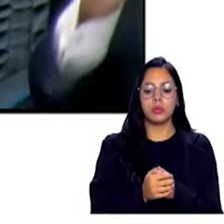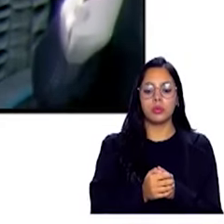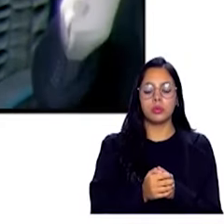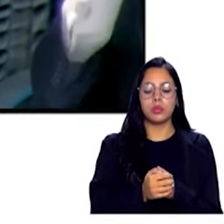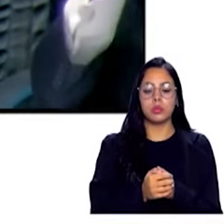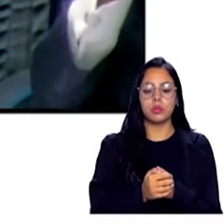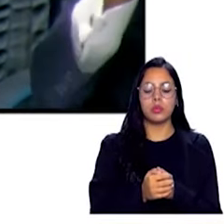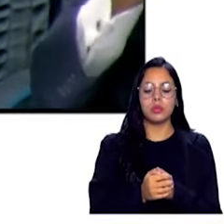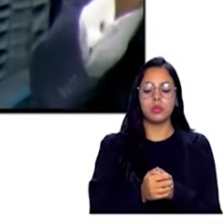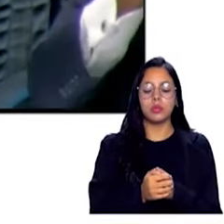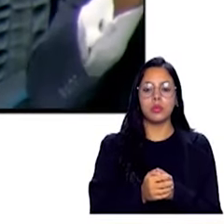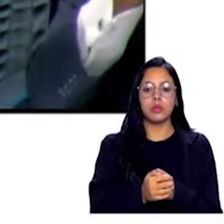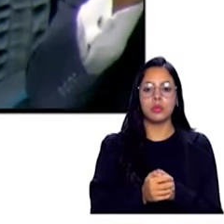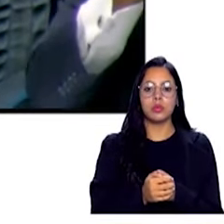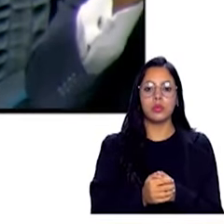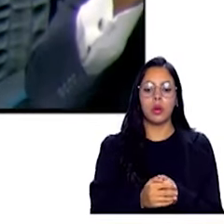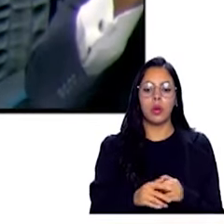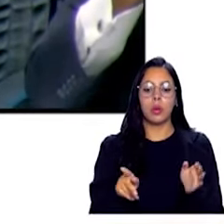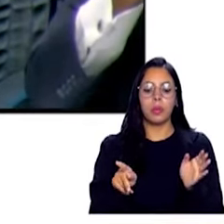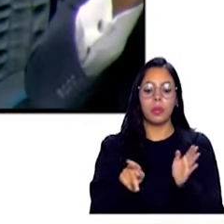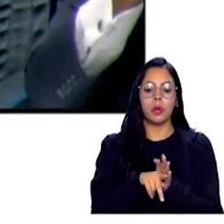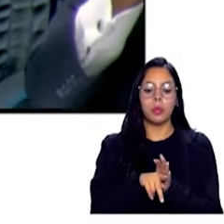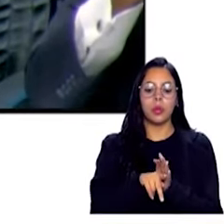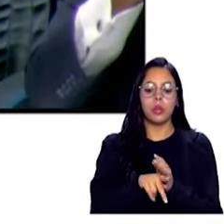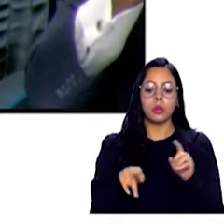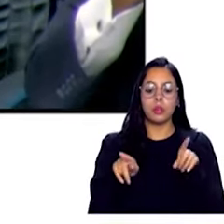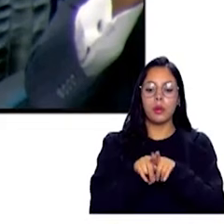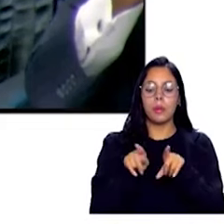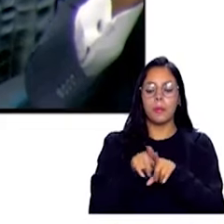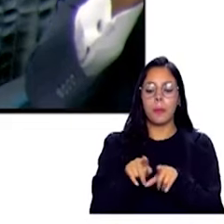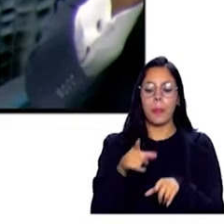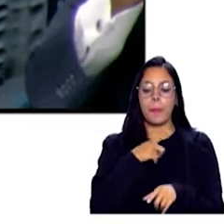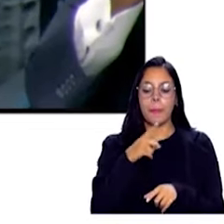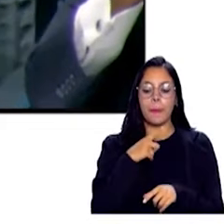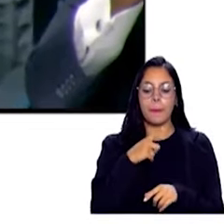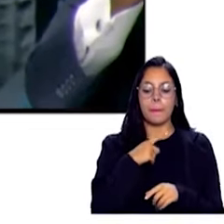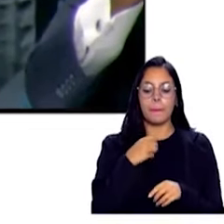Sens a permis une convergence des solution